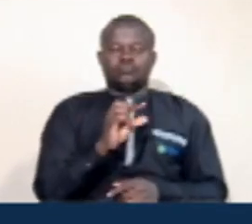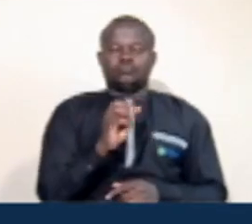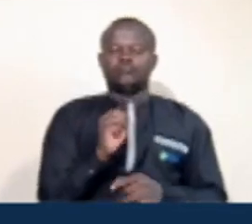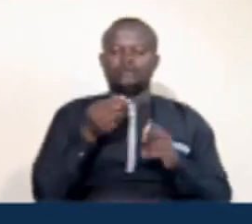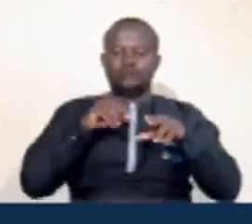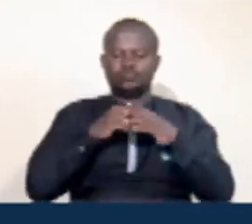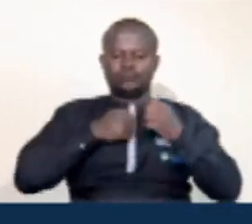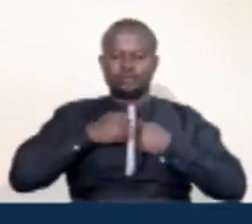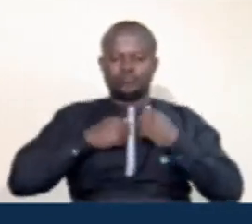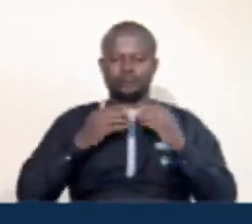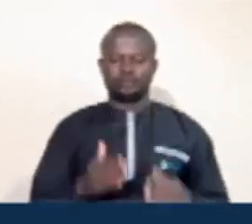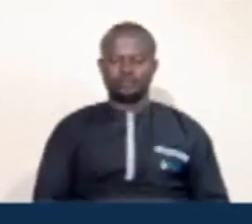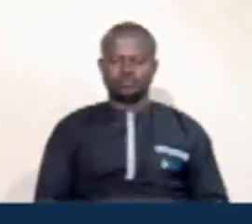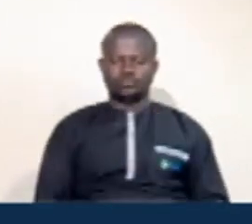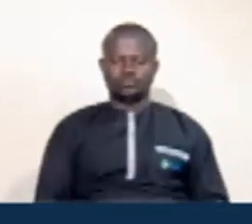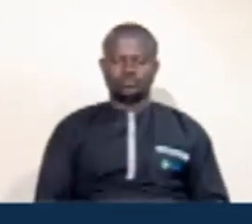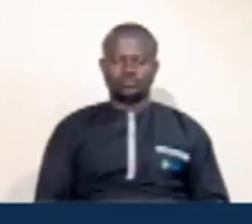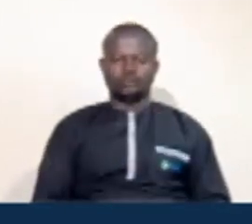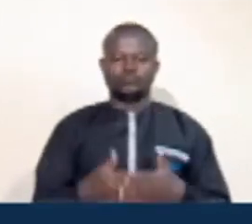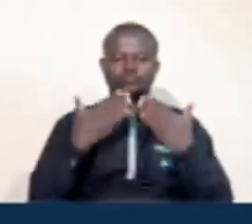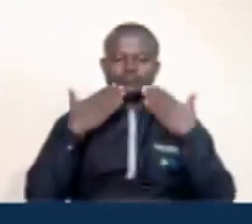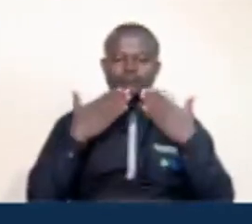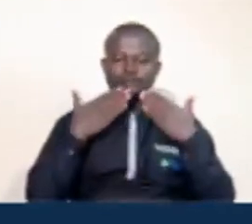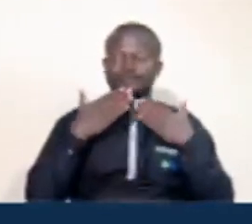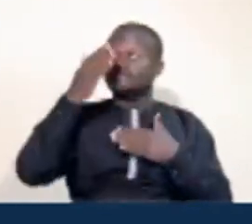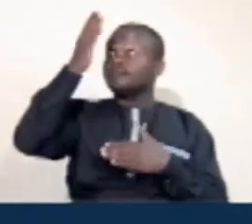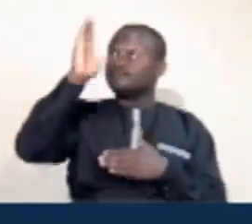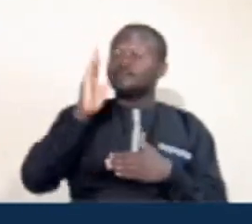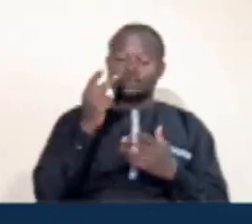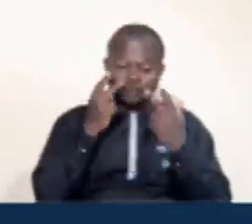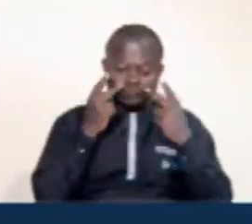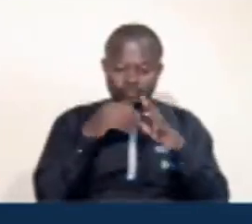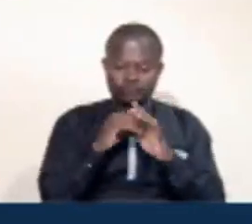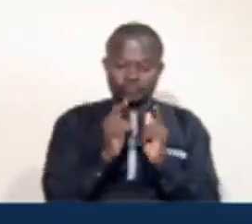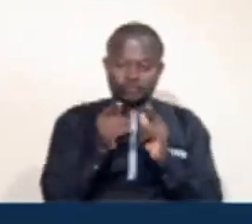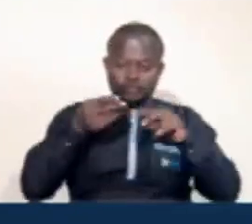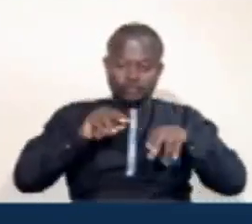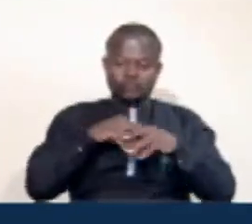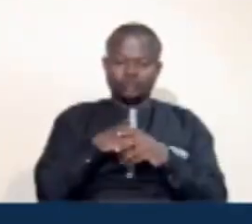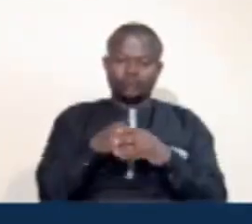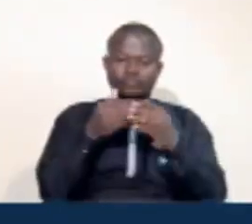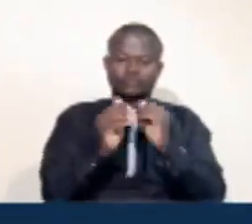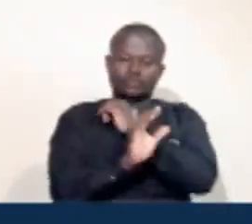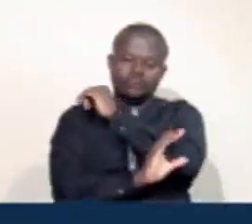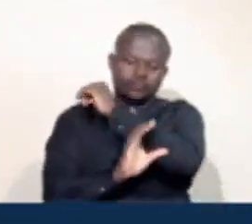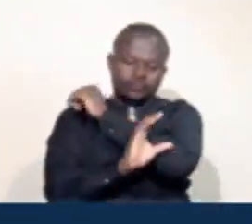Rwanda ndashima imana kubona iyi nama igiye kubera muri iki